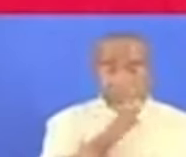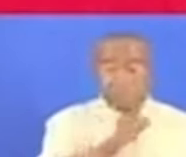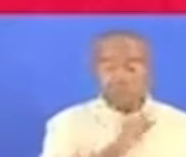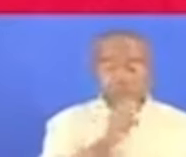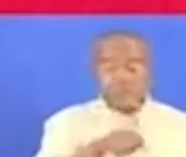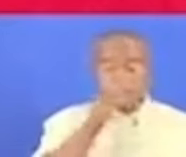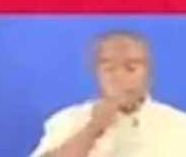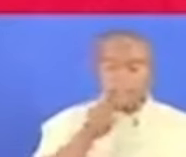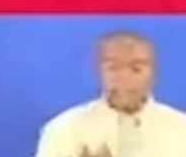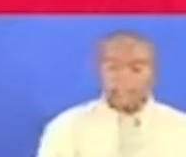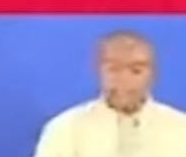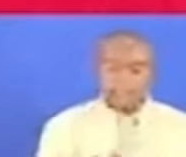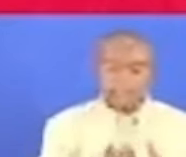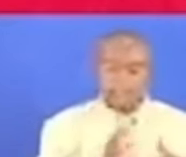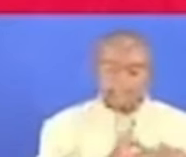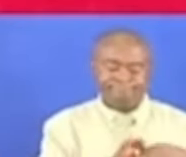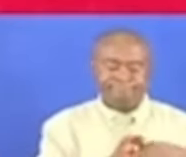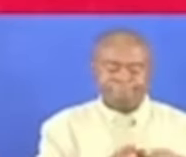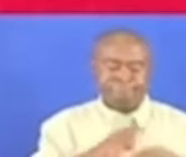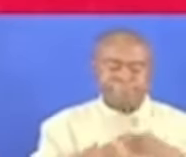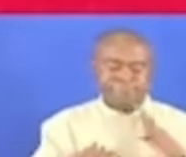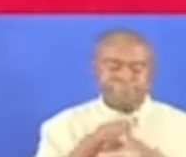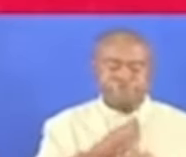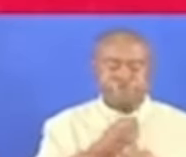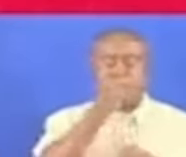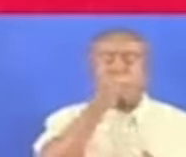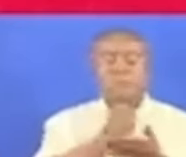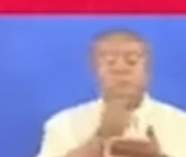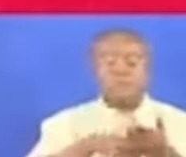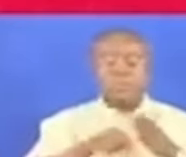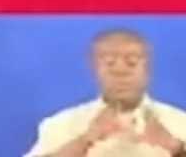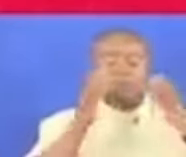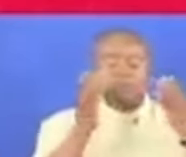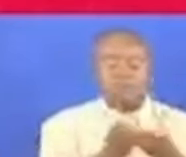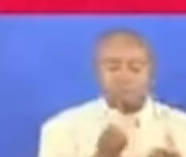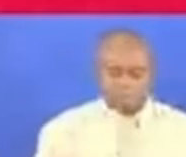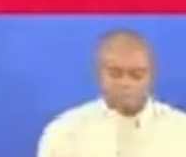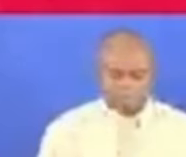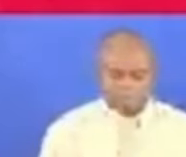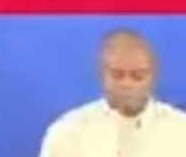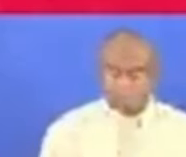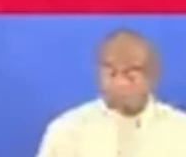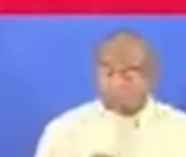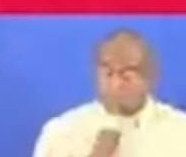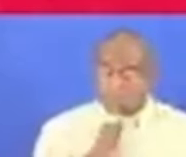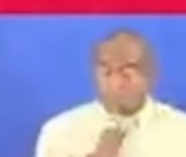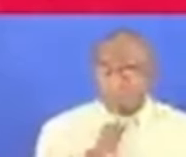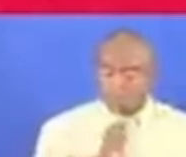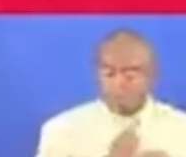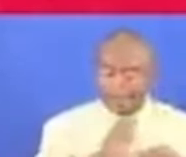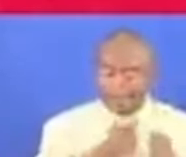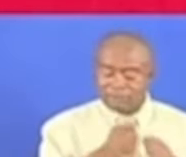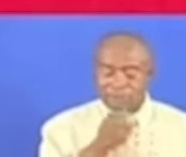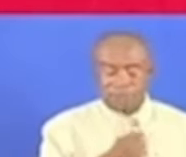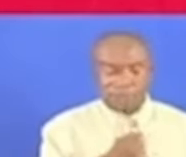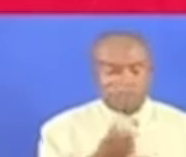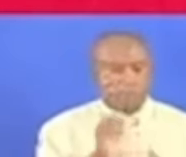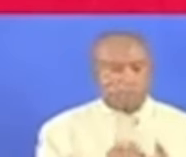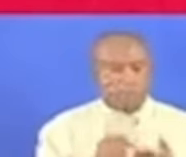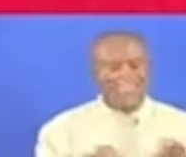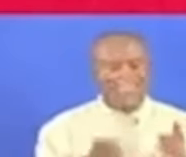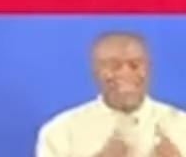Tanzania kushiriki katika mchat wa kuf maam muzi ndani Ya chama Marek bisho haya yana Fany Ili kuw adh Abu